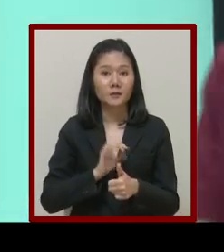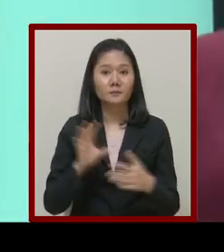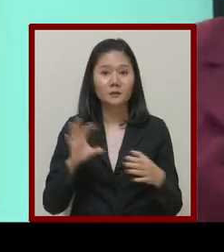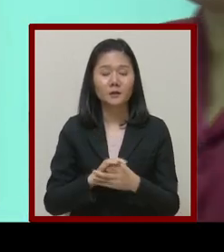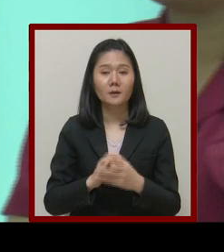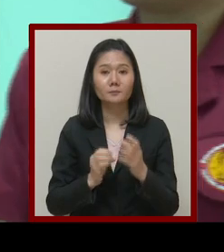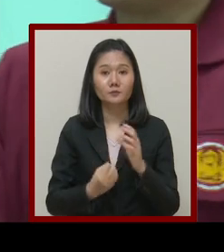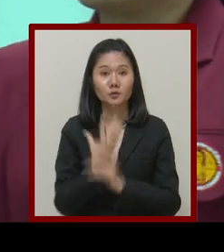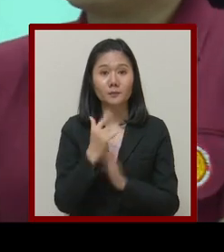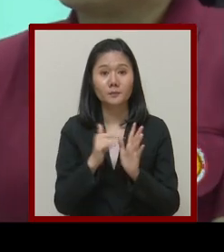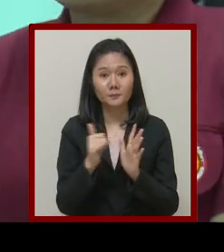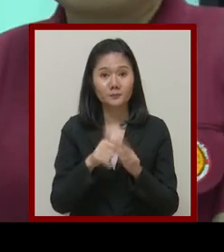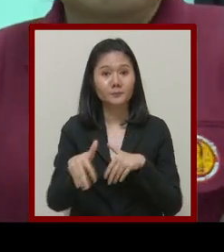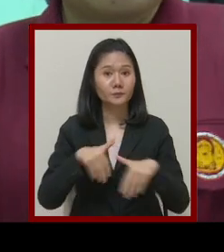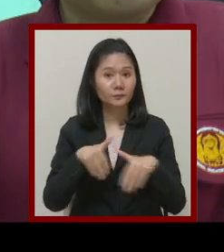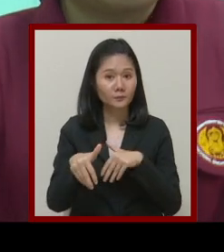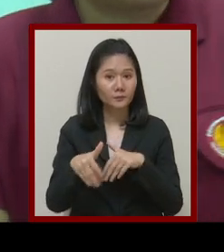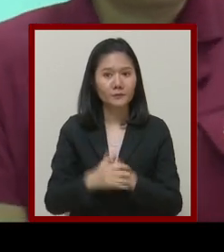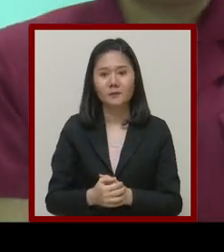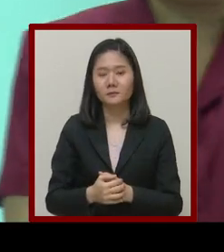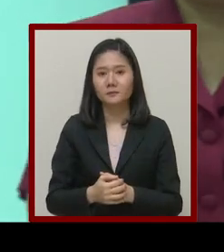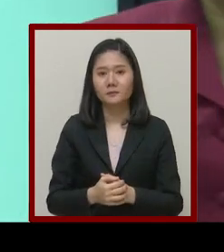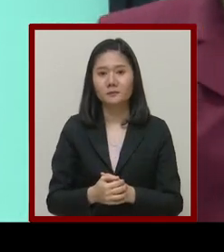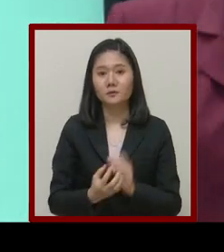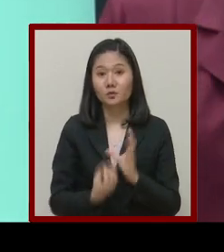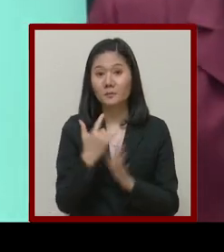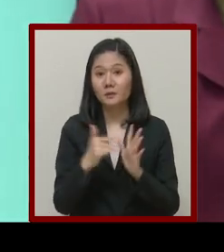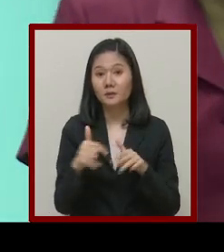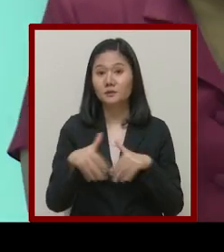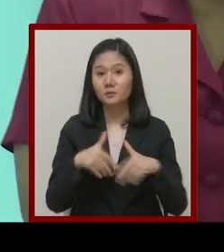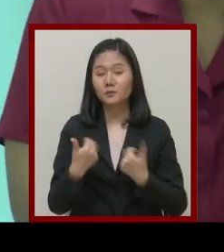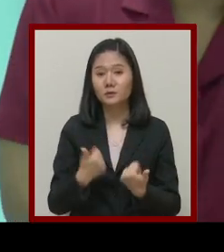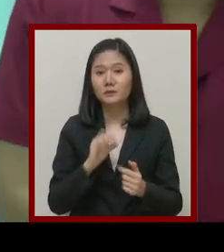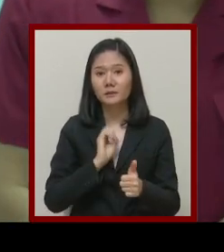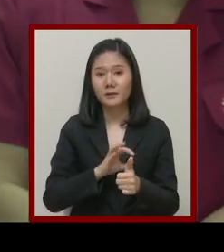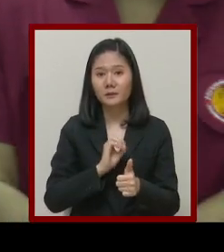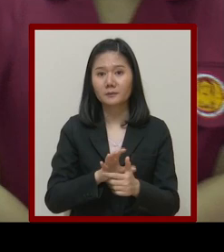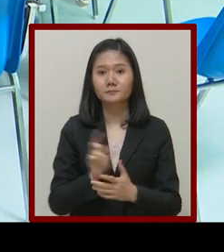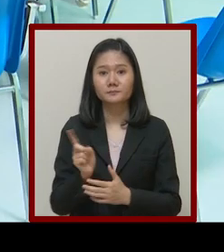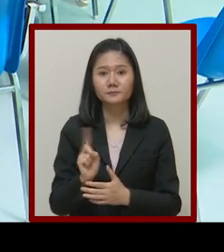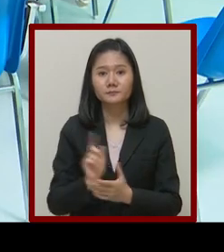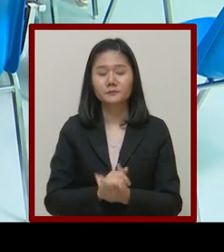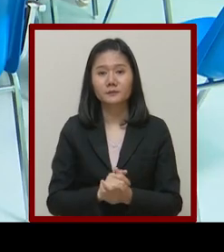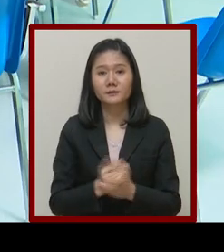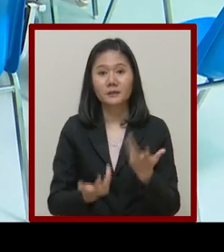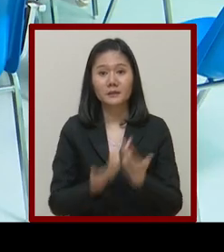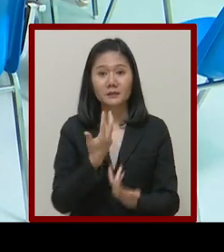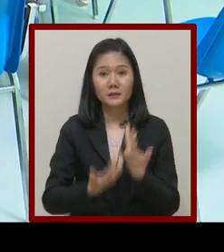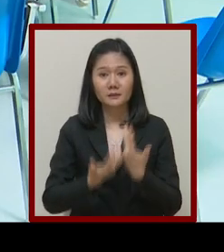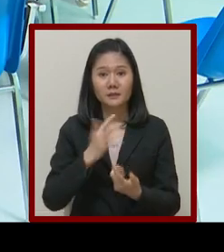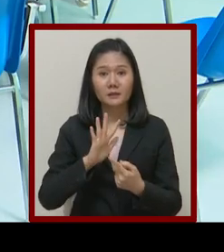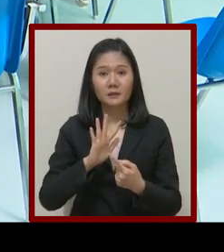สมุนไพรในชนบทนะครับซึ่งสมุนไพรในชนบทที่เราจะมานำเสนอในวันนี้นะครับก็เป็นหญ้าลีแพนะ